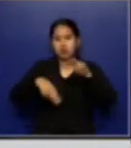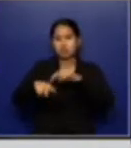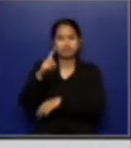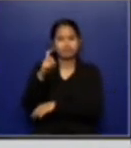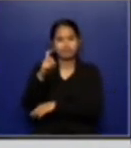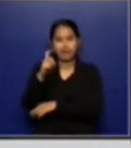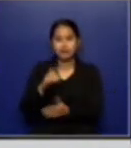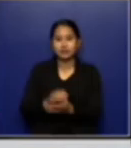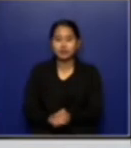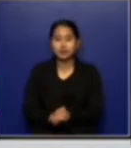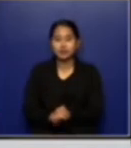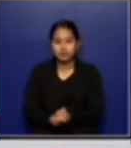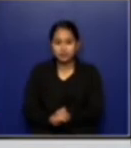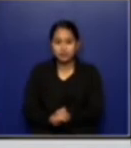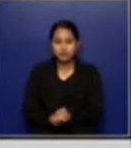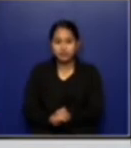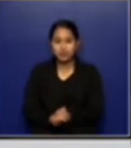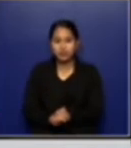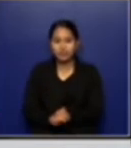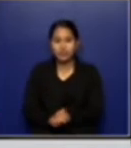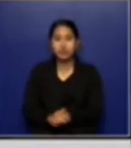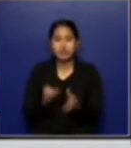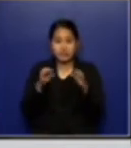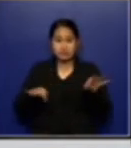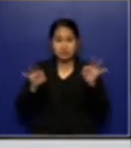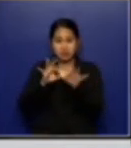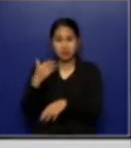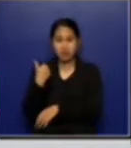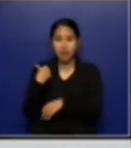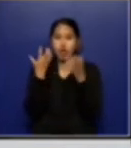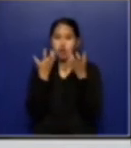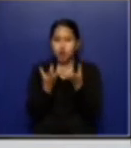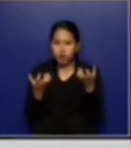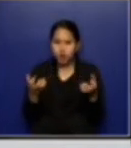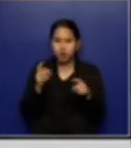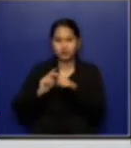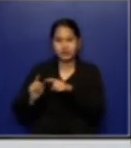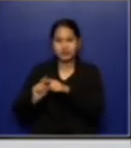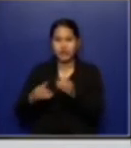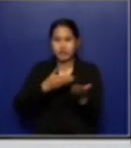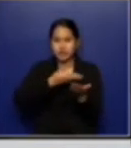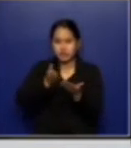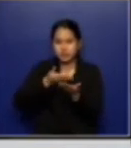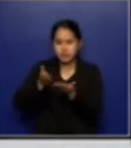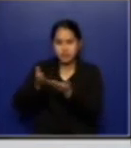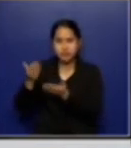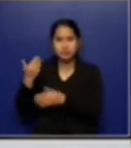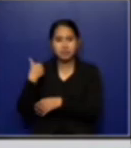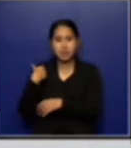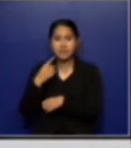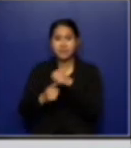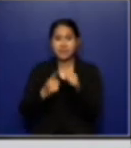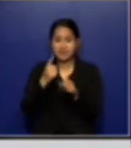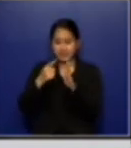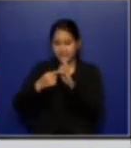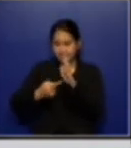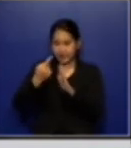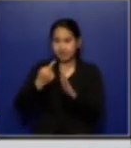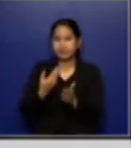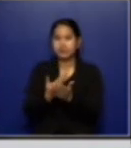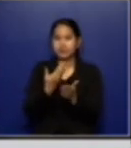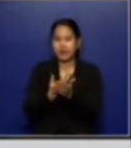จำเป็นหรือไม่ที่จะต้องซื้ออุปกรณ์ต่างๆต้องจ่ายไฟแนนซ์ในปีแรกสูงถึง 246,000